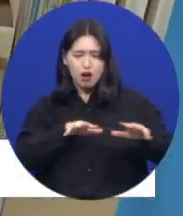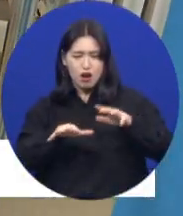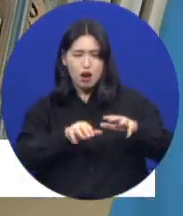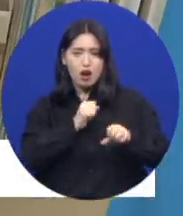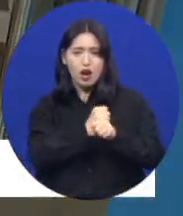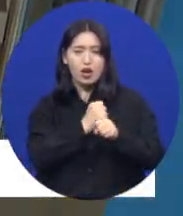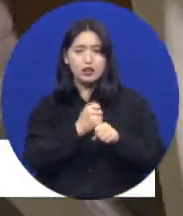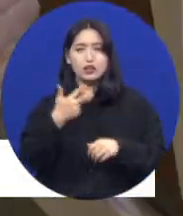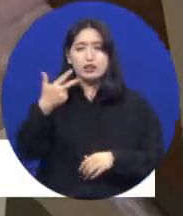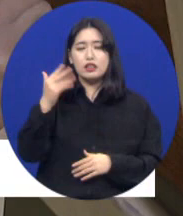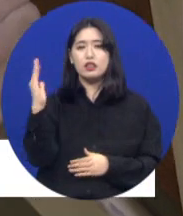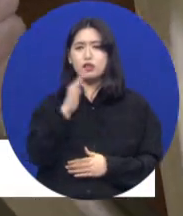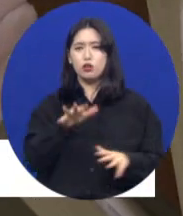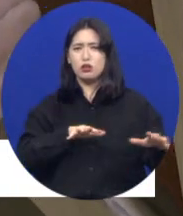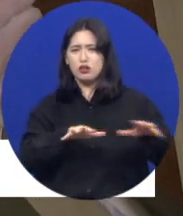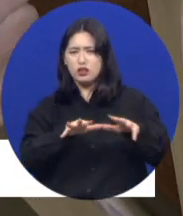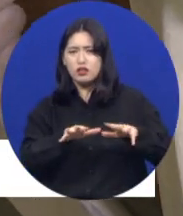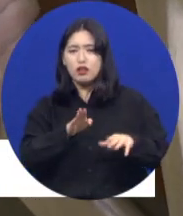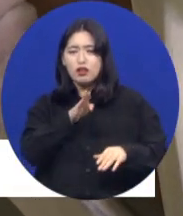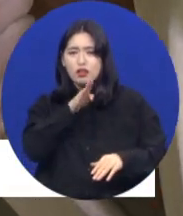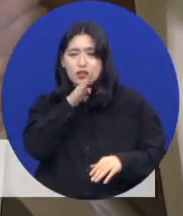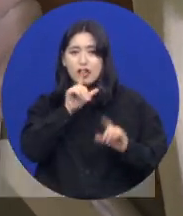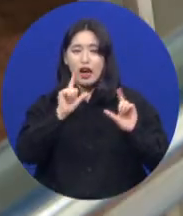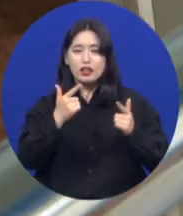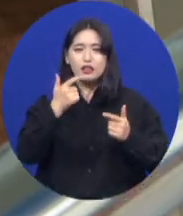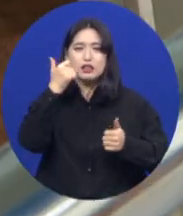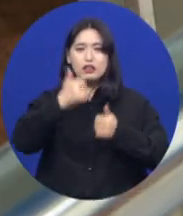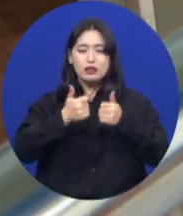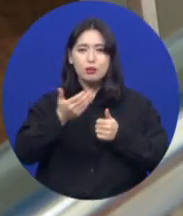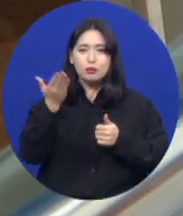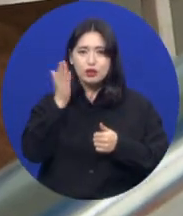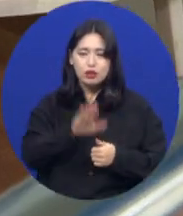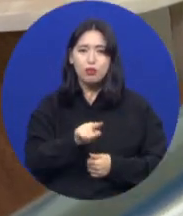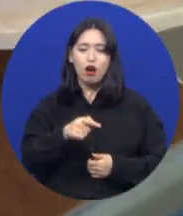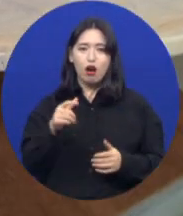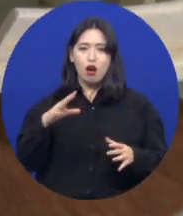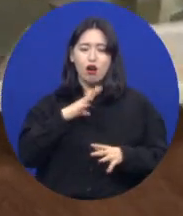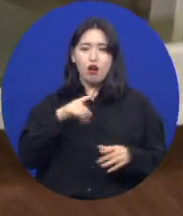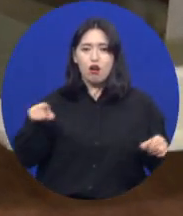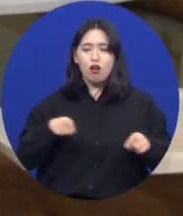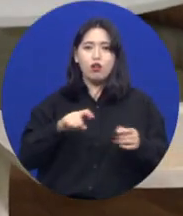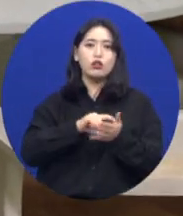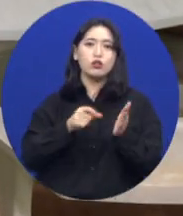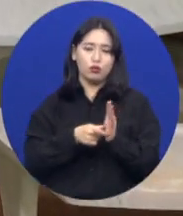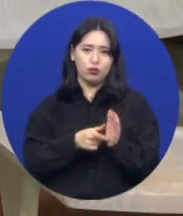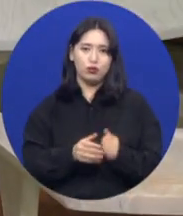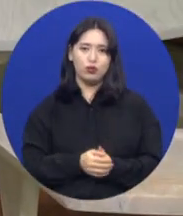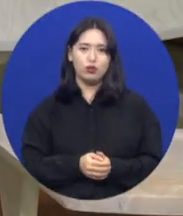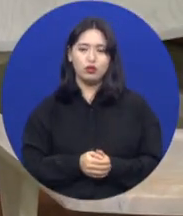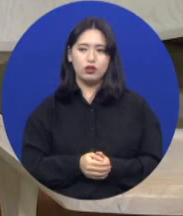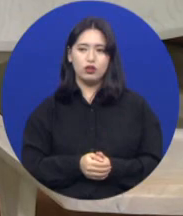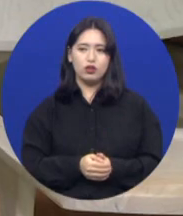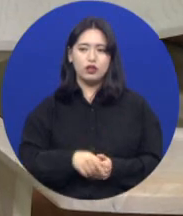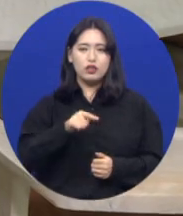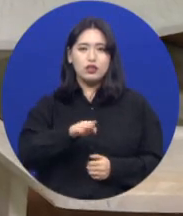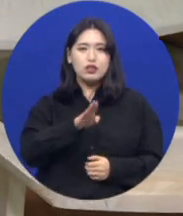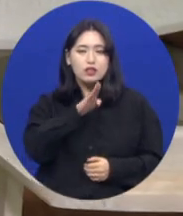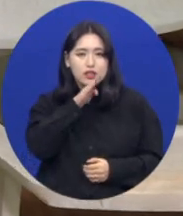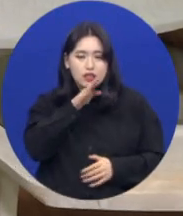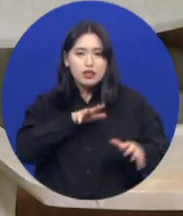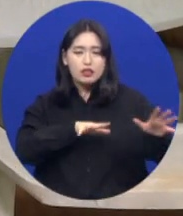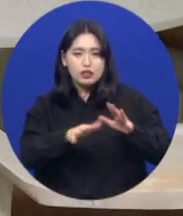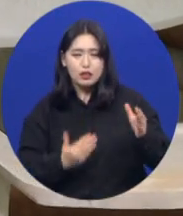규모 7의 강진은 실제 가 아닌 실험 이지만 두려움이 느껴질 정 겁니다 이곳은 실제 지진이